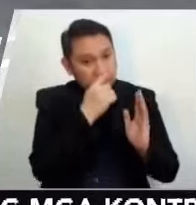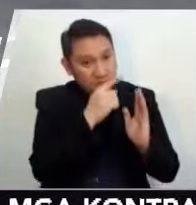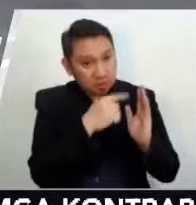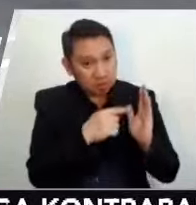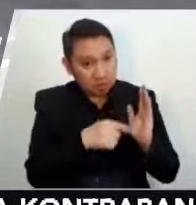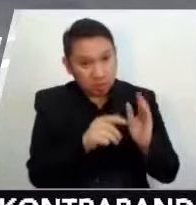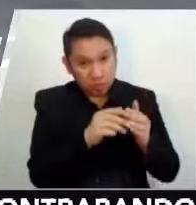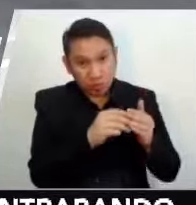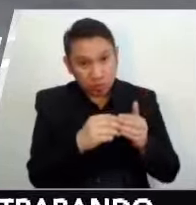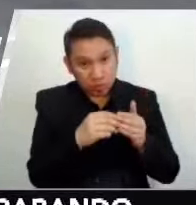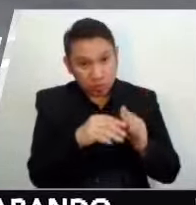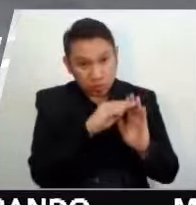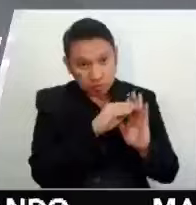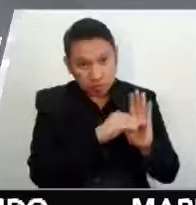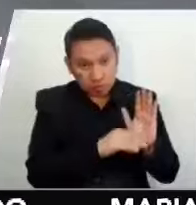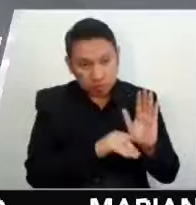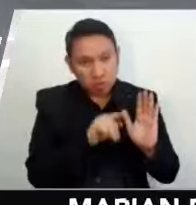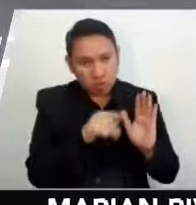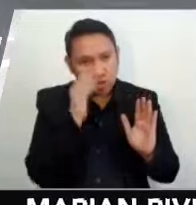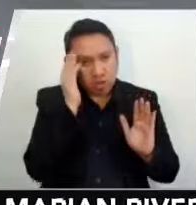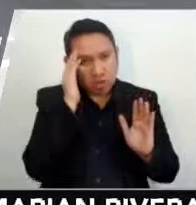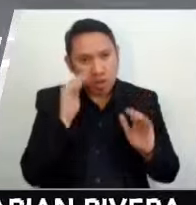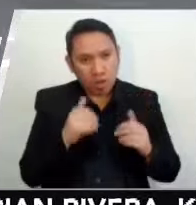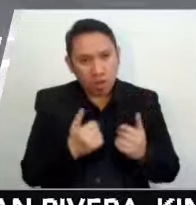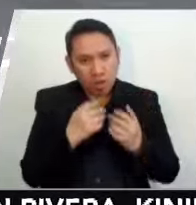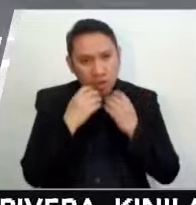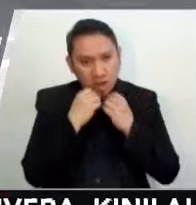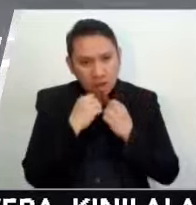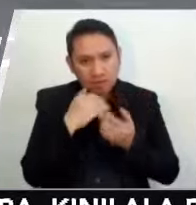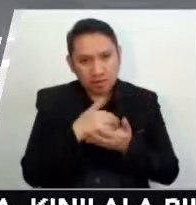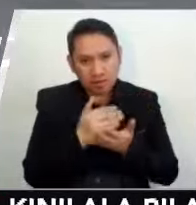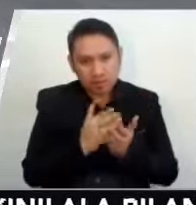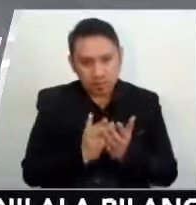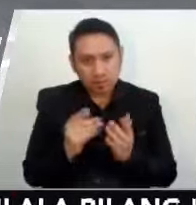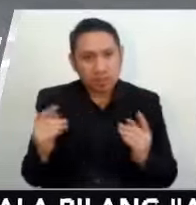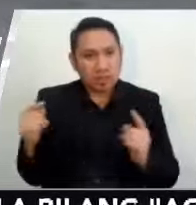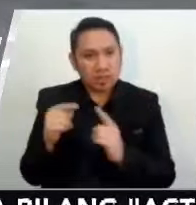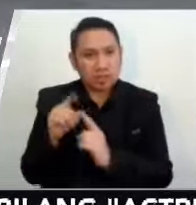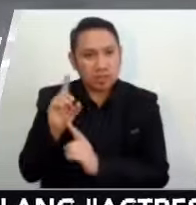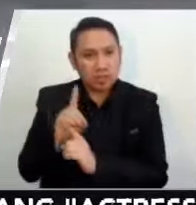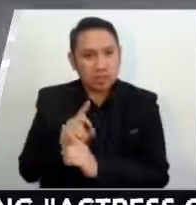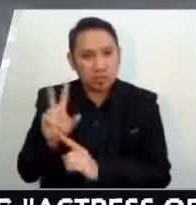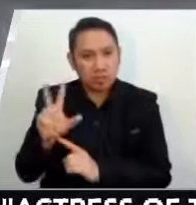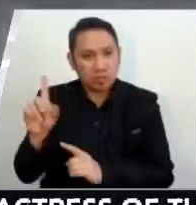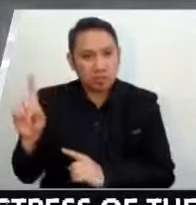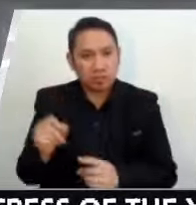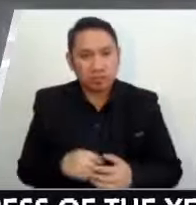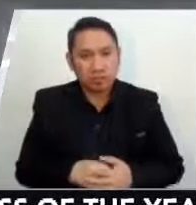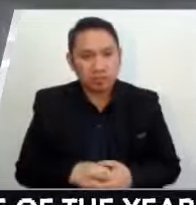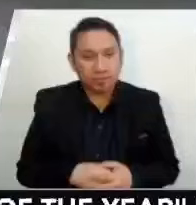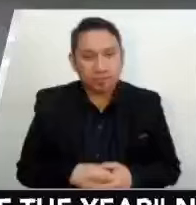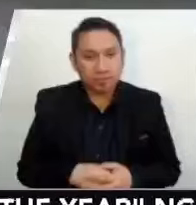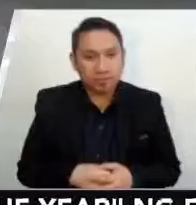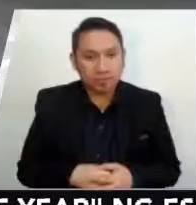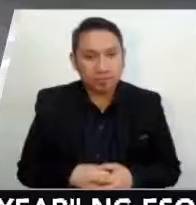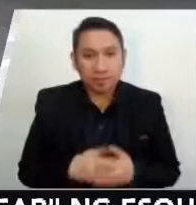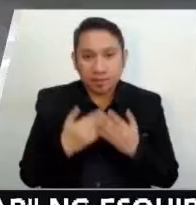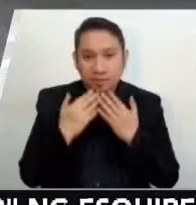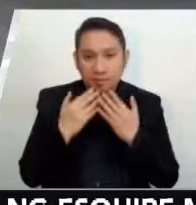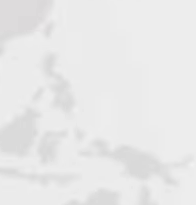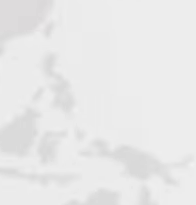items epektibo ang price guide hanggang sa December 31 Igan Maraming salamat Zen kilantang Sasa ng GMA Regional